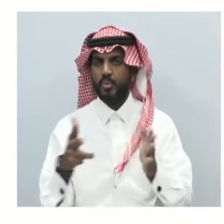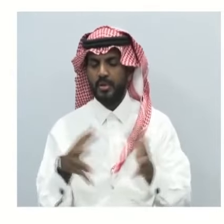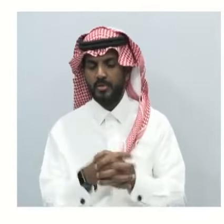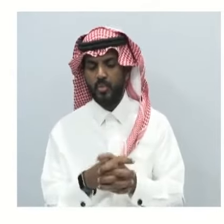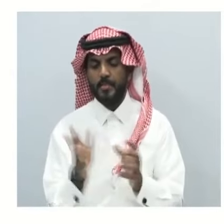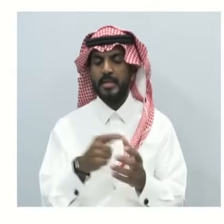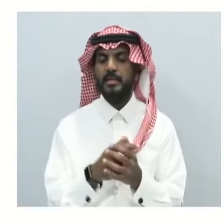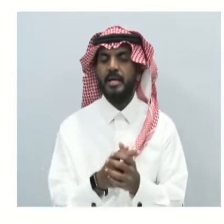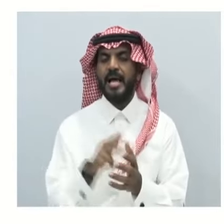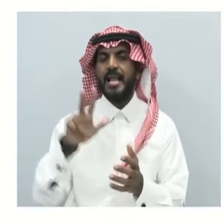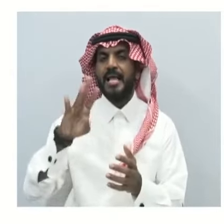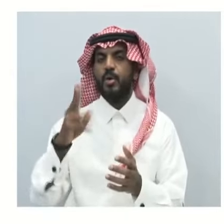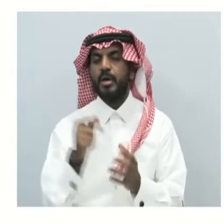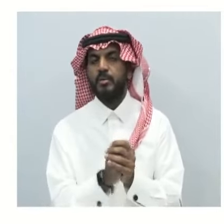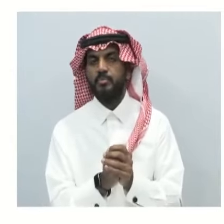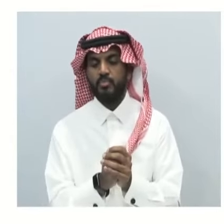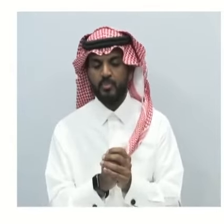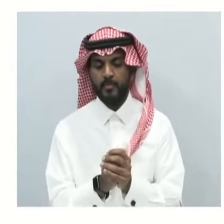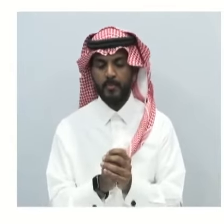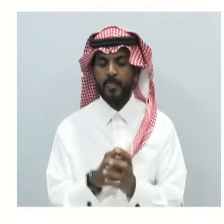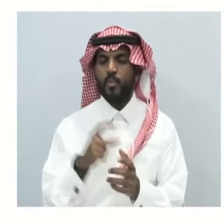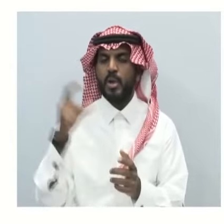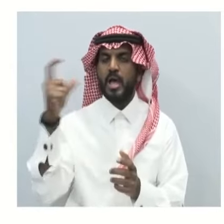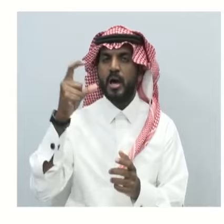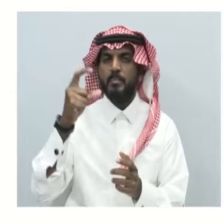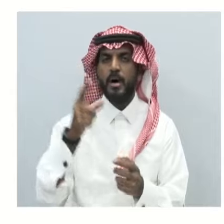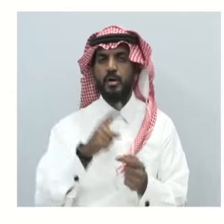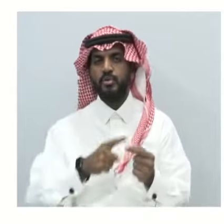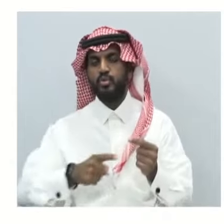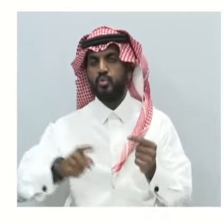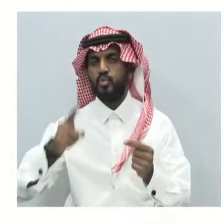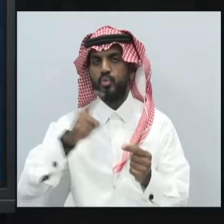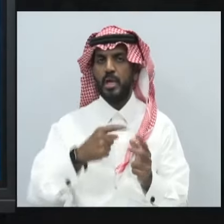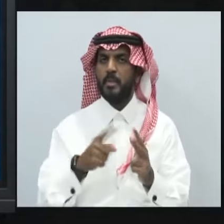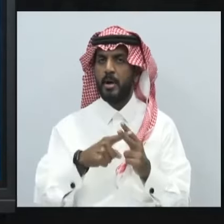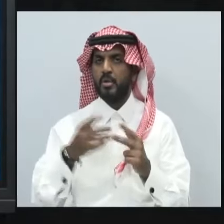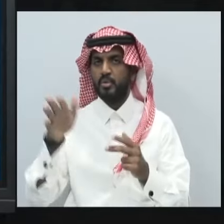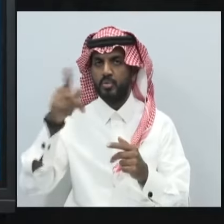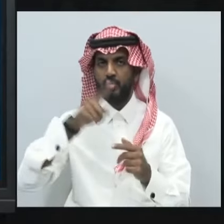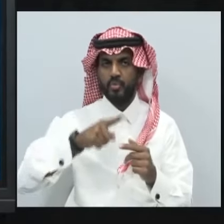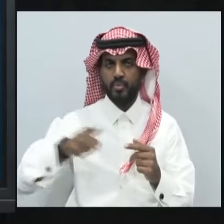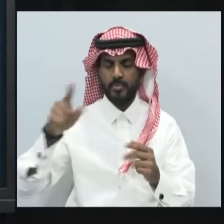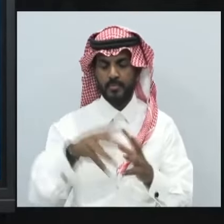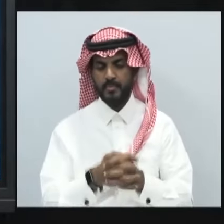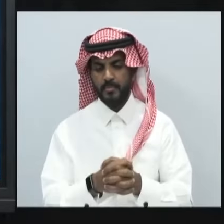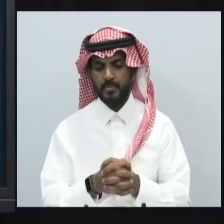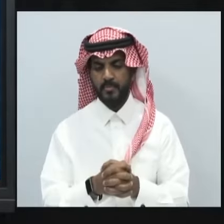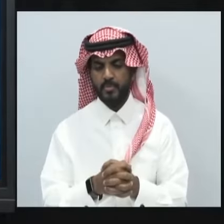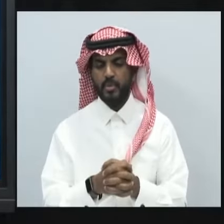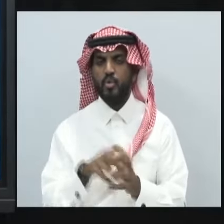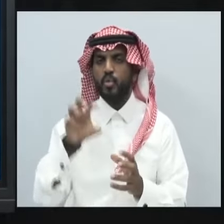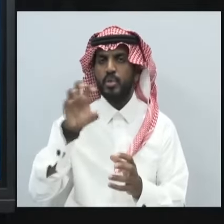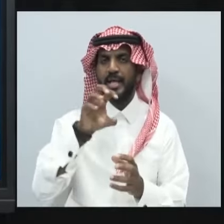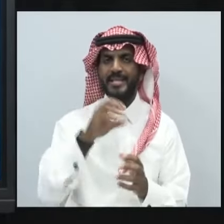الكواكب والاقمار التي تدور حولها اذا الجاذبيه طالبه وطالبه التي تتعلق ما بين كتل